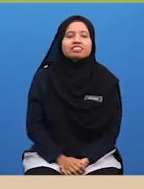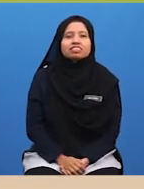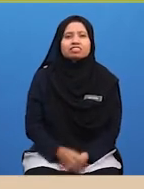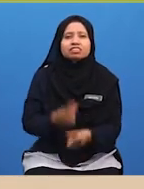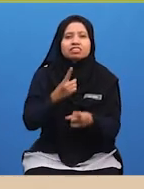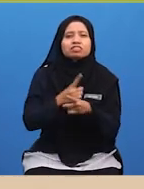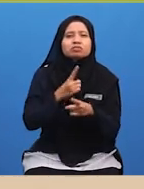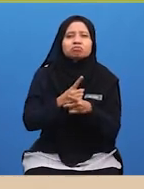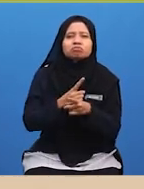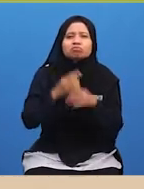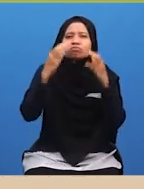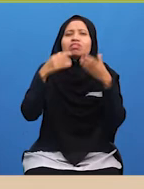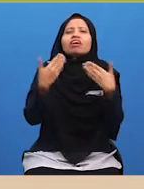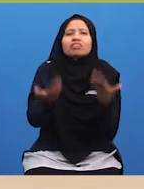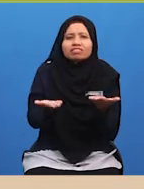Betul ke, cikgu?